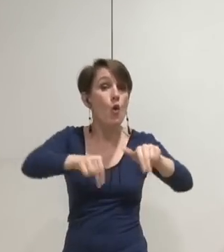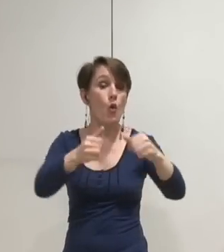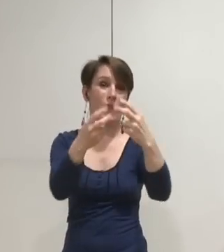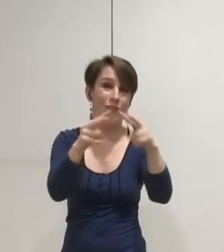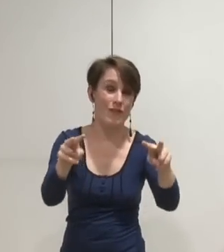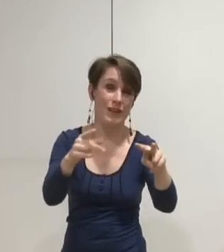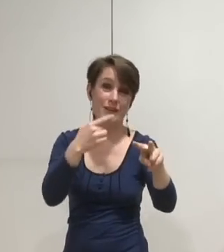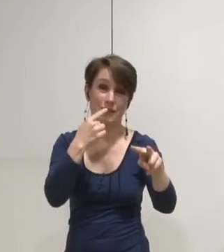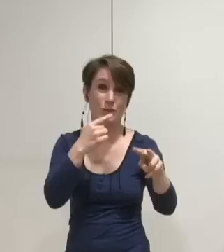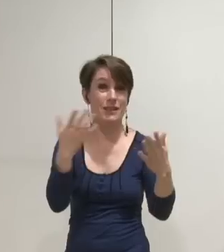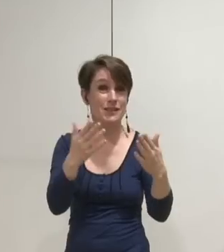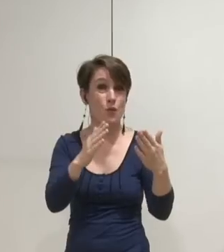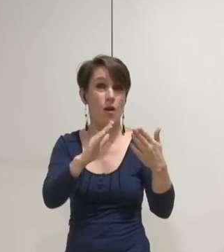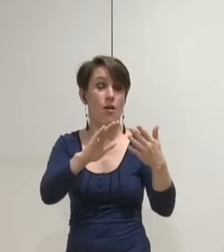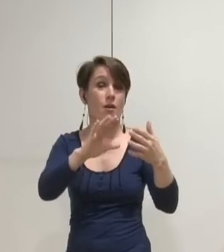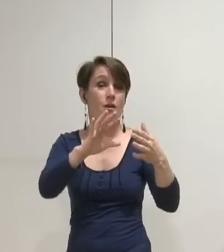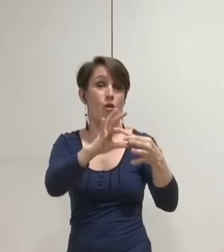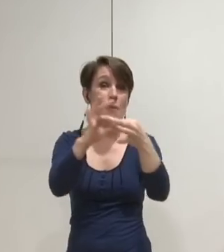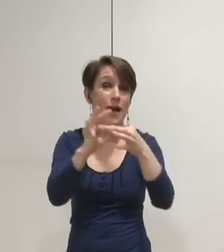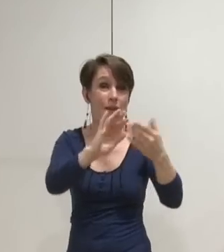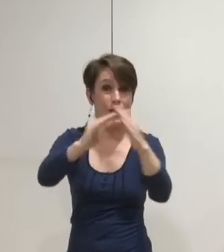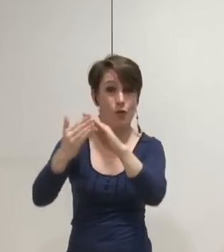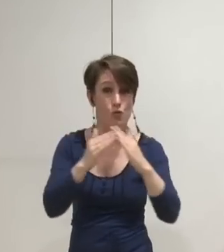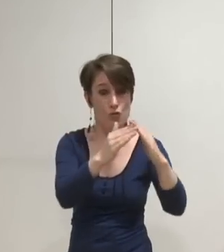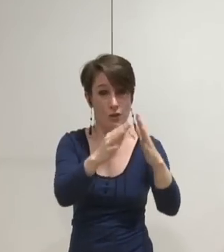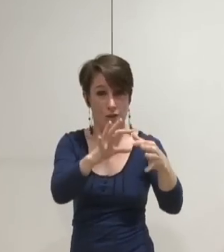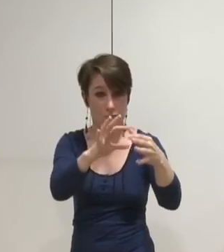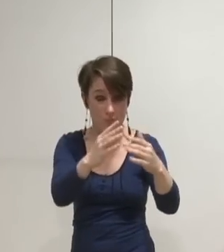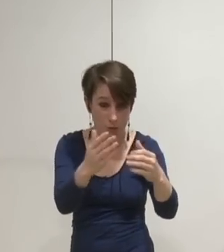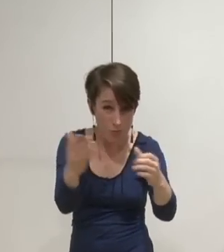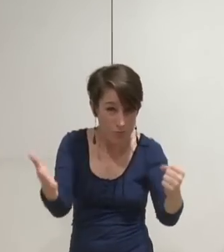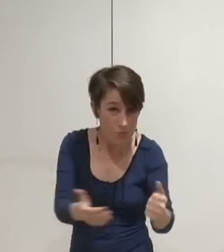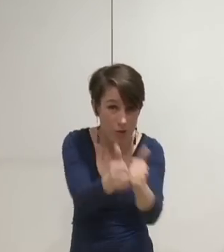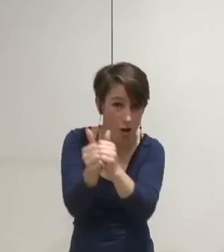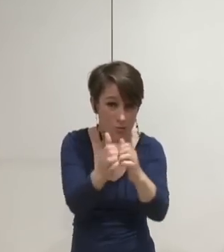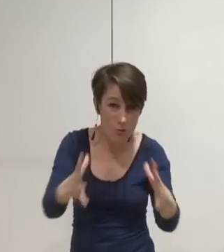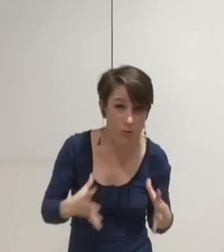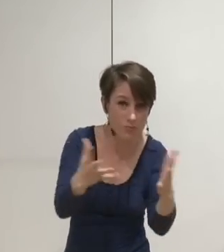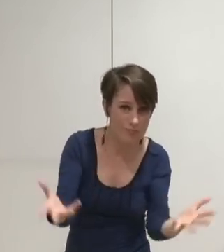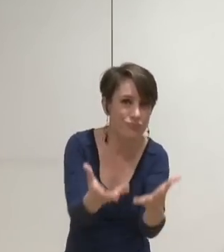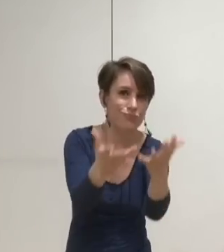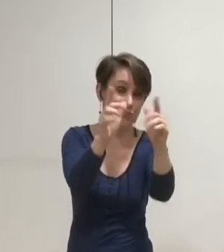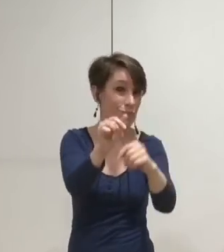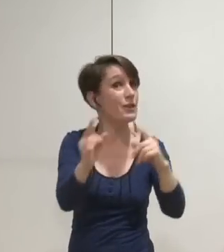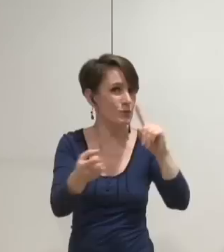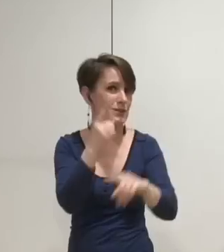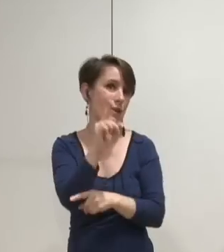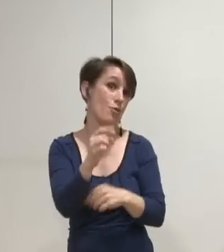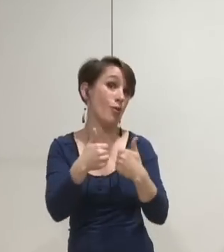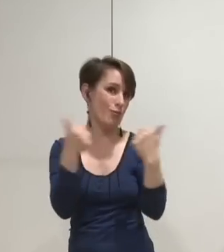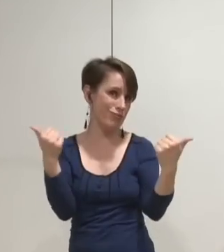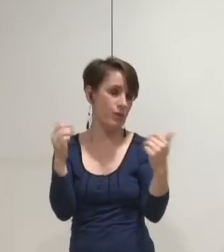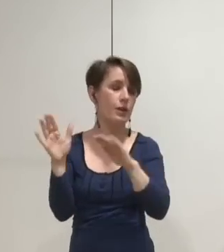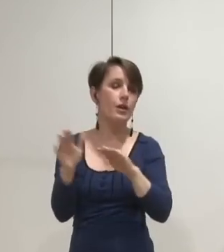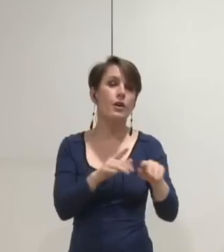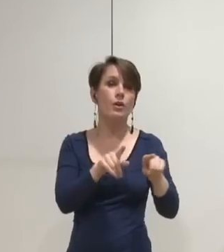intercommunale et je crois que c'est important pour la cohérence de l'ensemble deuxièmement il y a une clarification qui me semble pertinente en